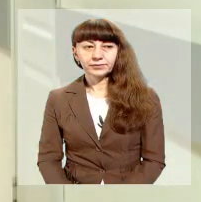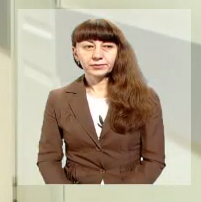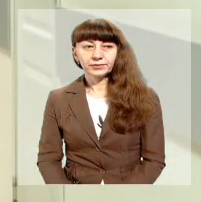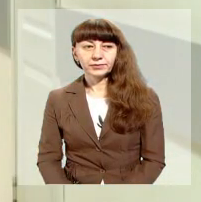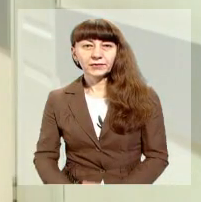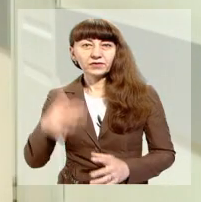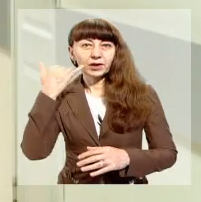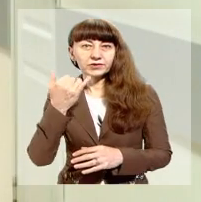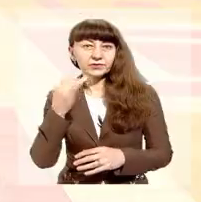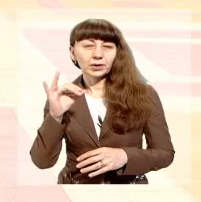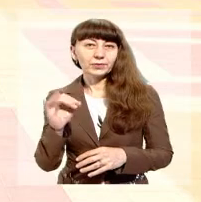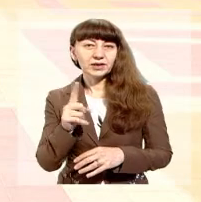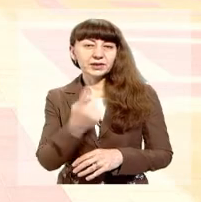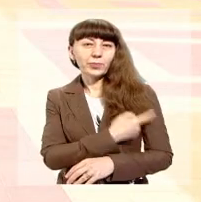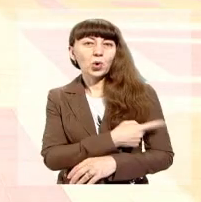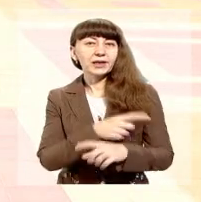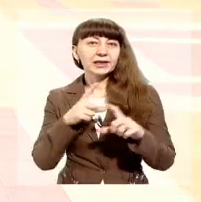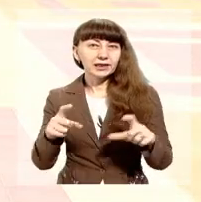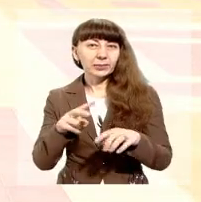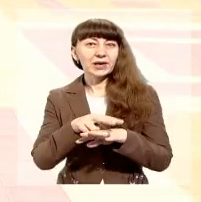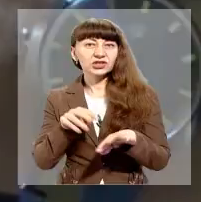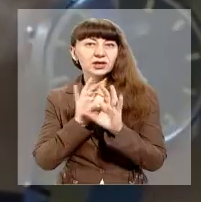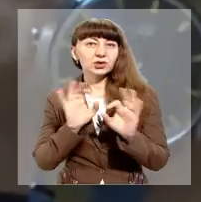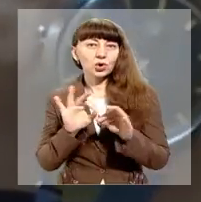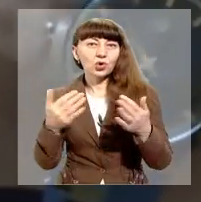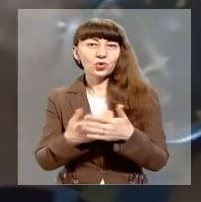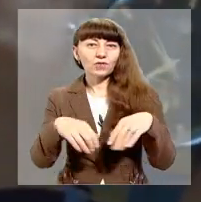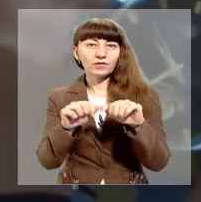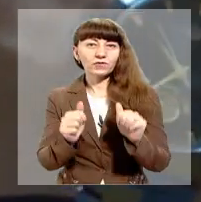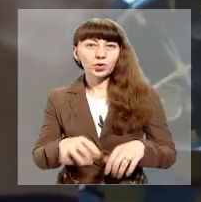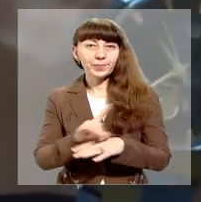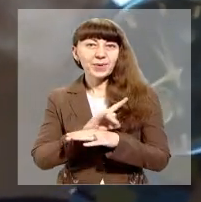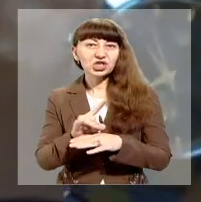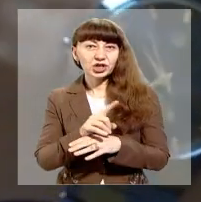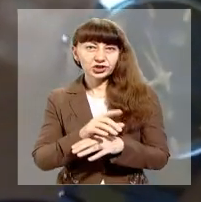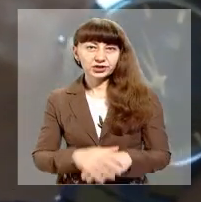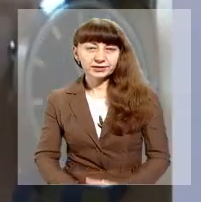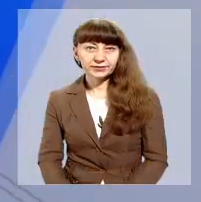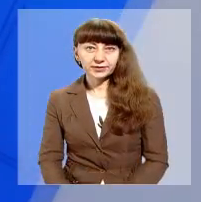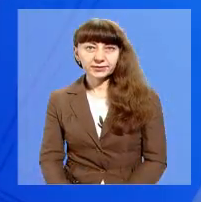Алло, вам звонят с поликлиники. Полицейские рассказали о новом виде мошенничества.